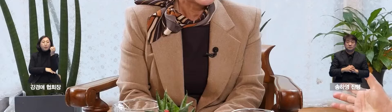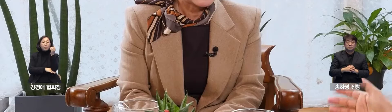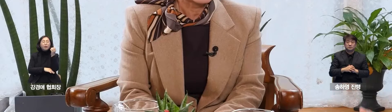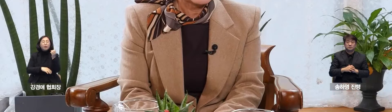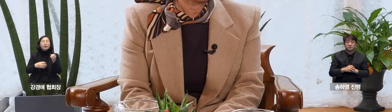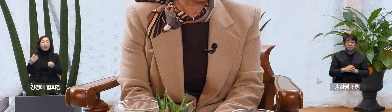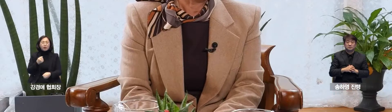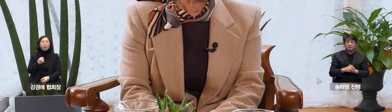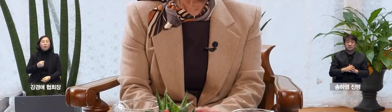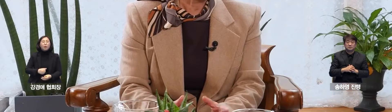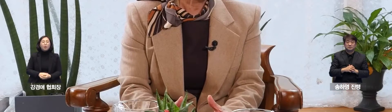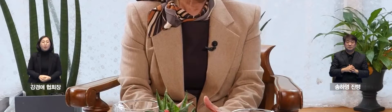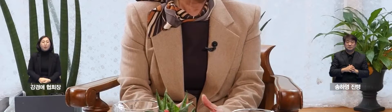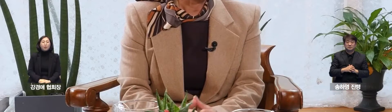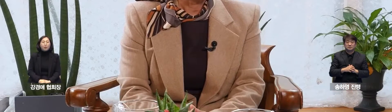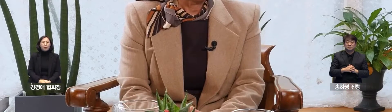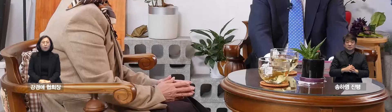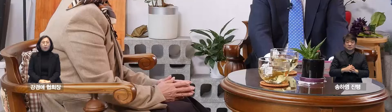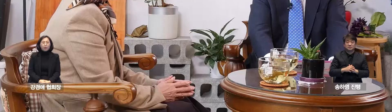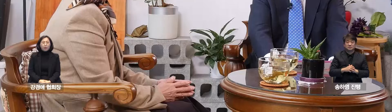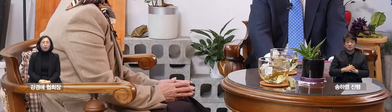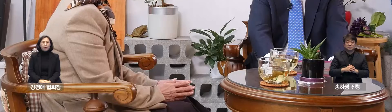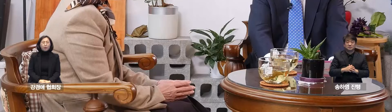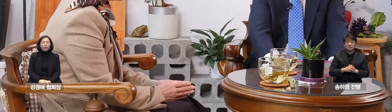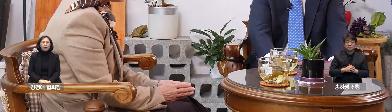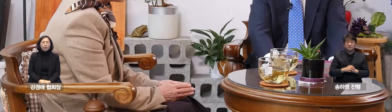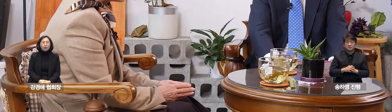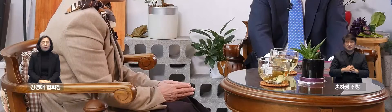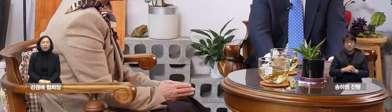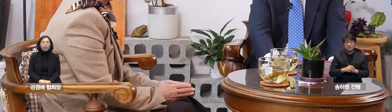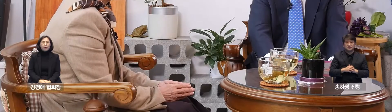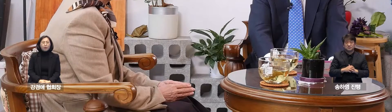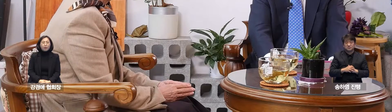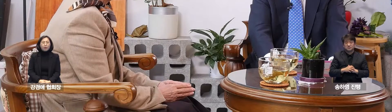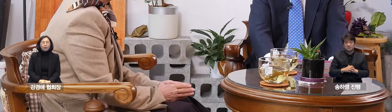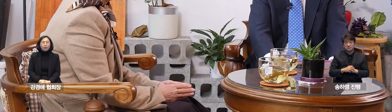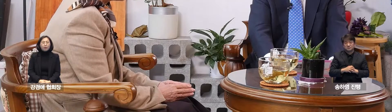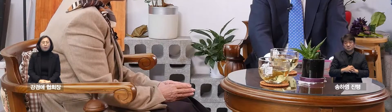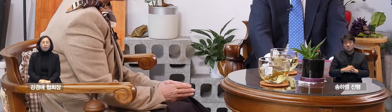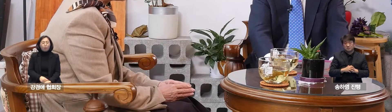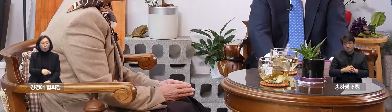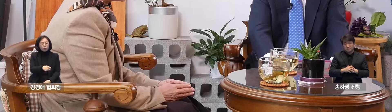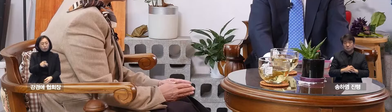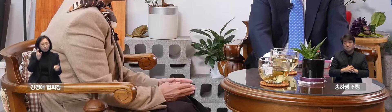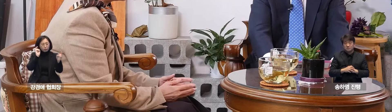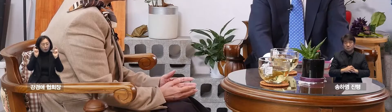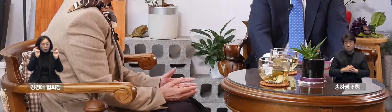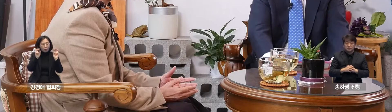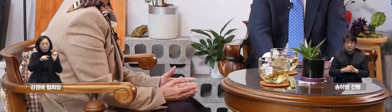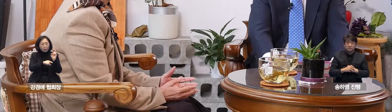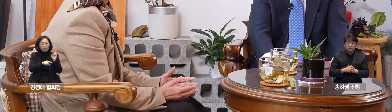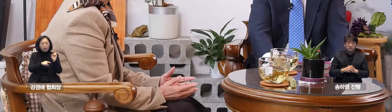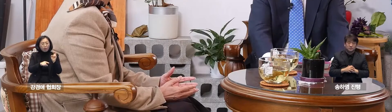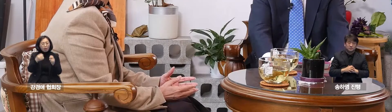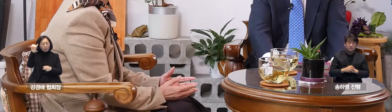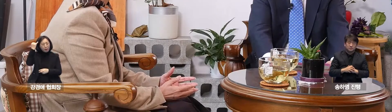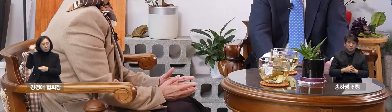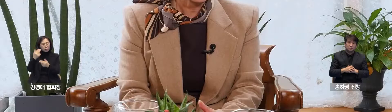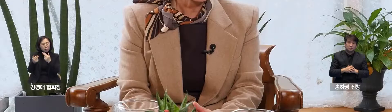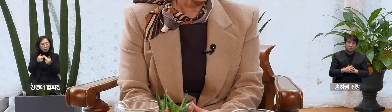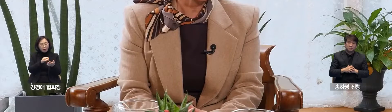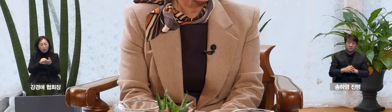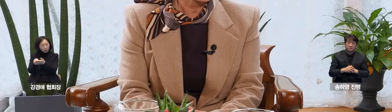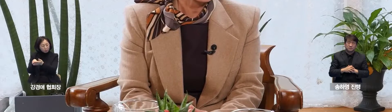깔고 문호를 개방했군요. 그렇게 해서 어떻게 생각하면 이런 기업이 벤처 기업에 들어갈 근데 정말